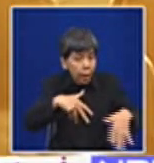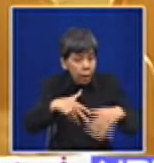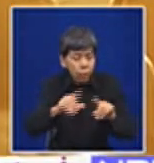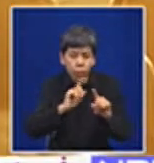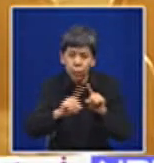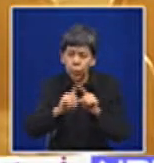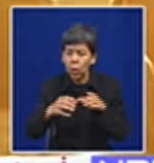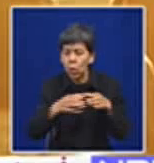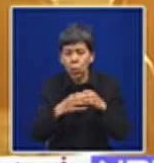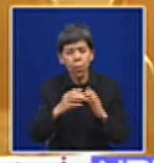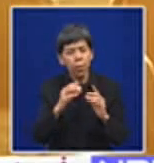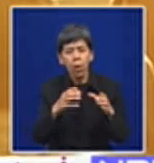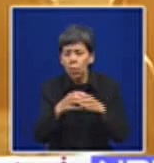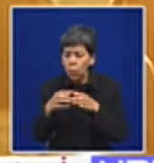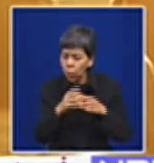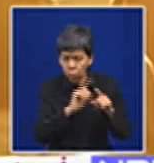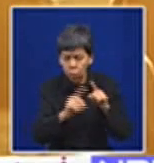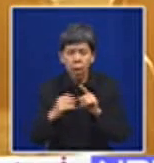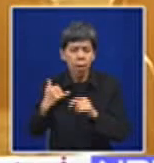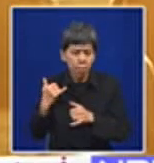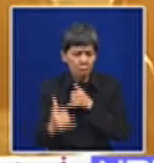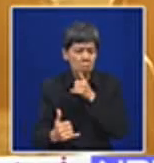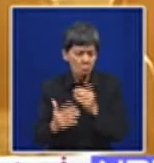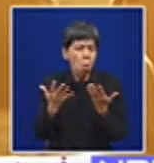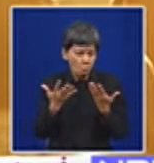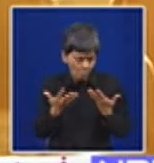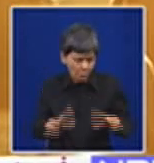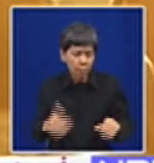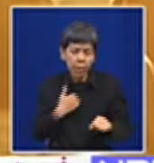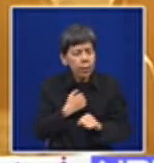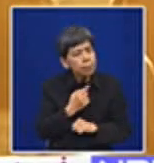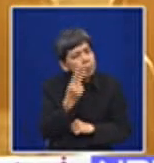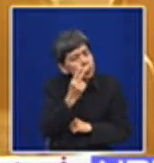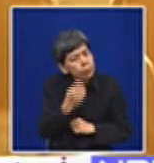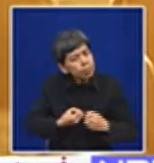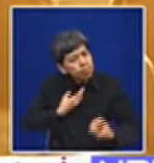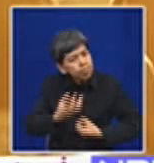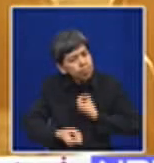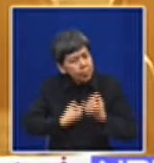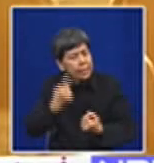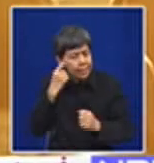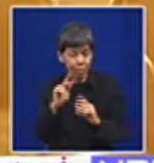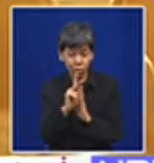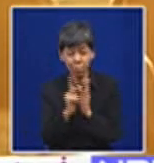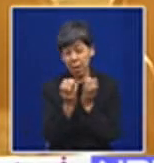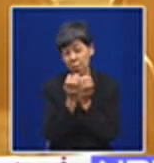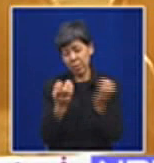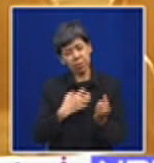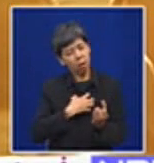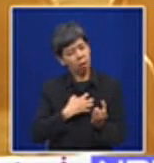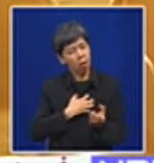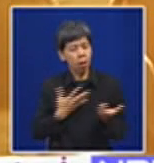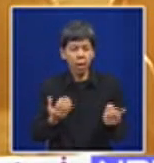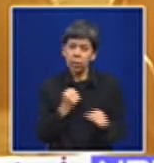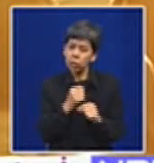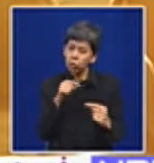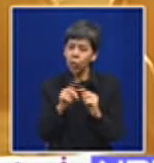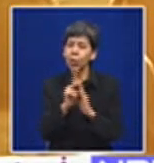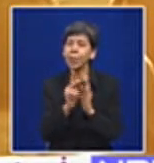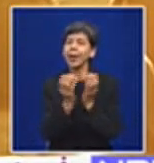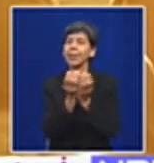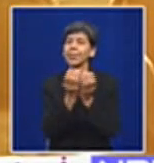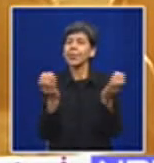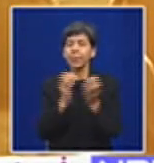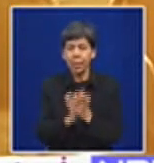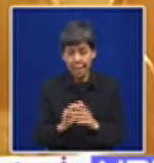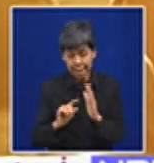และตัวแทนจากทุกภาคส่วนนะคะเข้าร่วมกันเป็นจำนวนมากเพื่อร่วมกันสะท้อนมุมมองและแสดงความต้องการที่มีต่อร่างธรรมนูญ